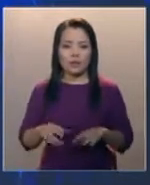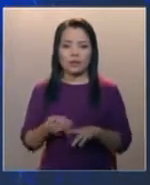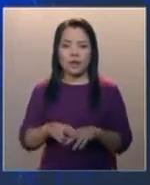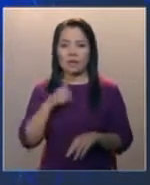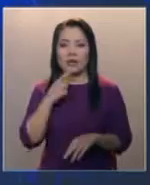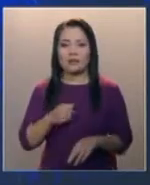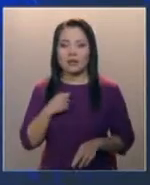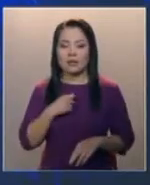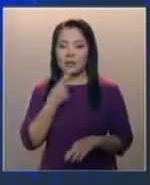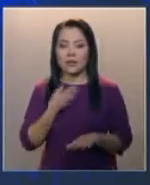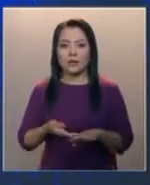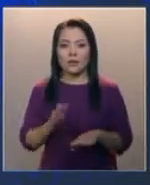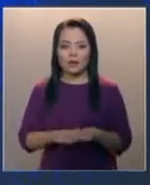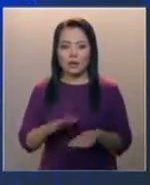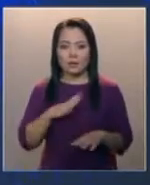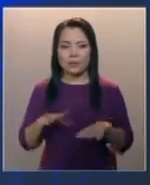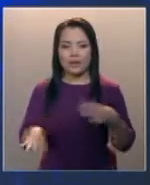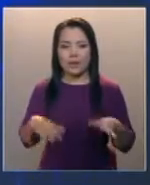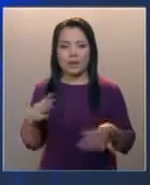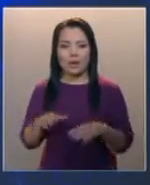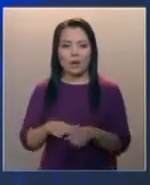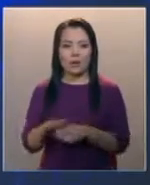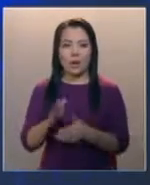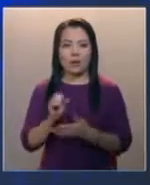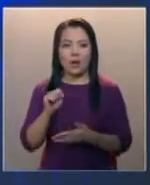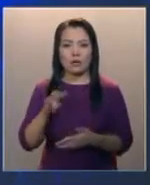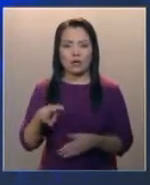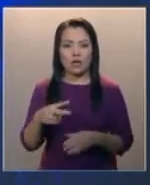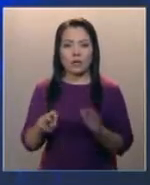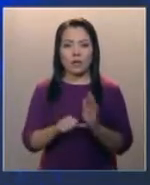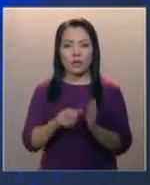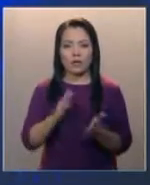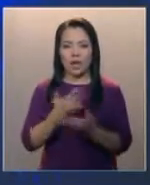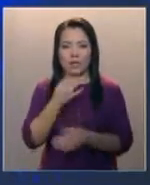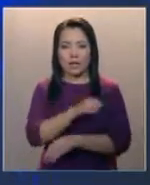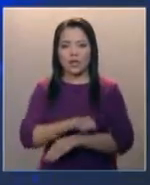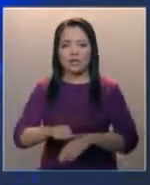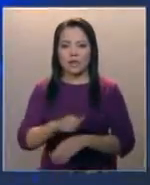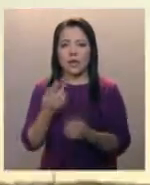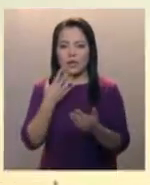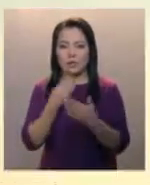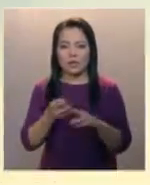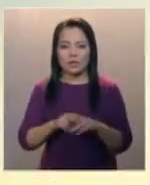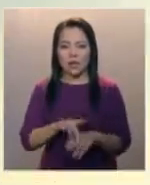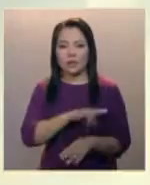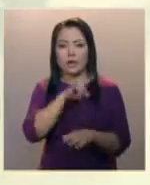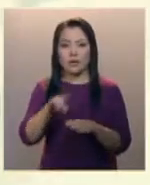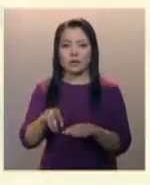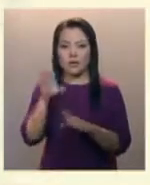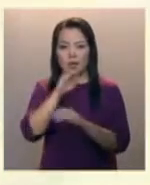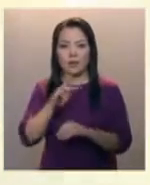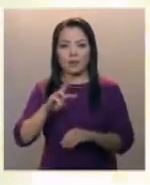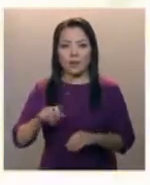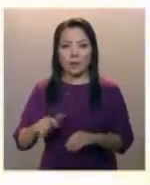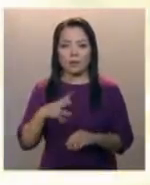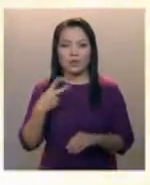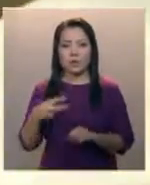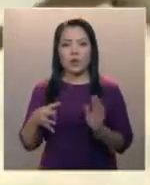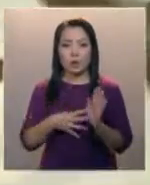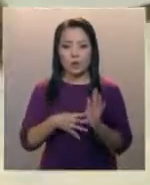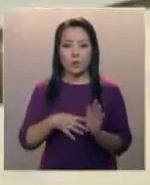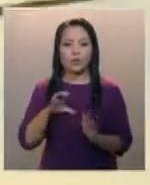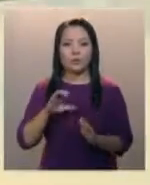қиын жаттығуын орындады. Бұл жолы Ан-26 ұшағы ресеймен шекаралас Брест жолына қонды. Сонымен қатар МиГ-29